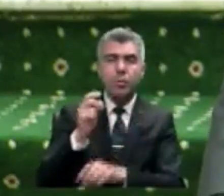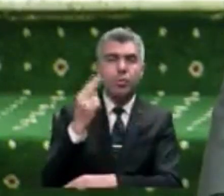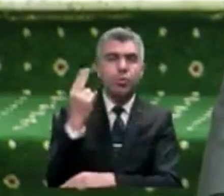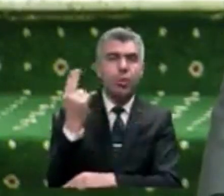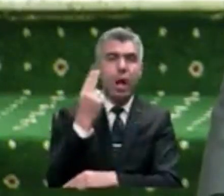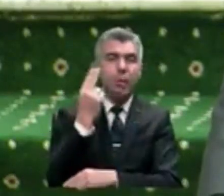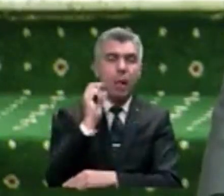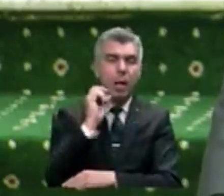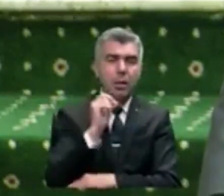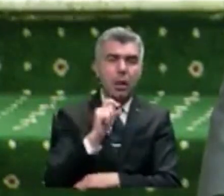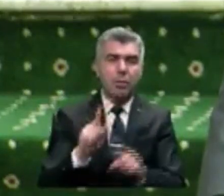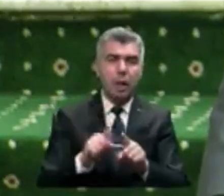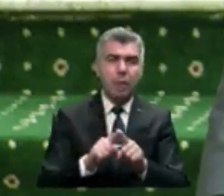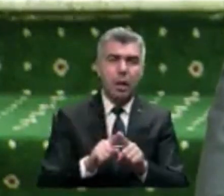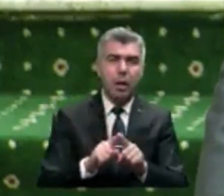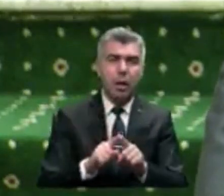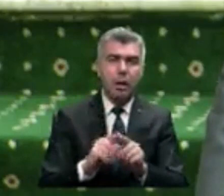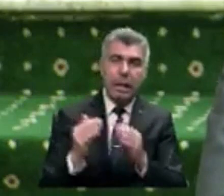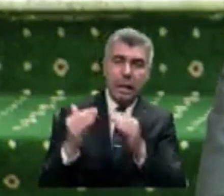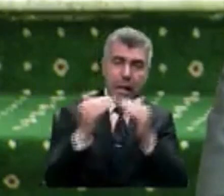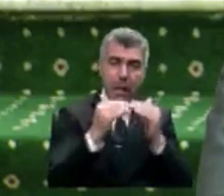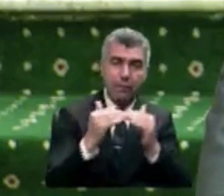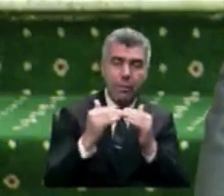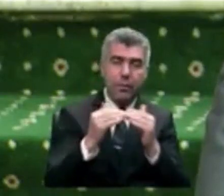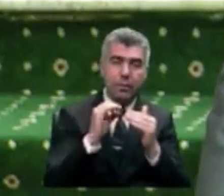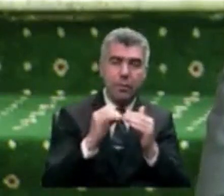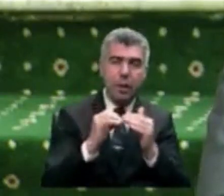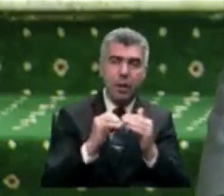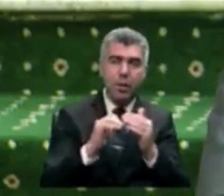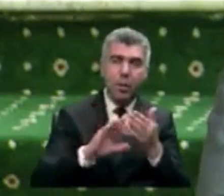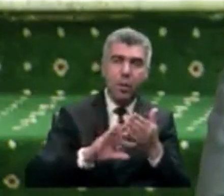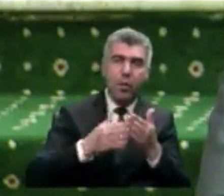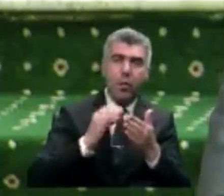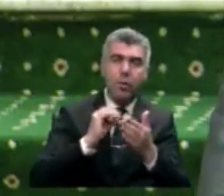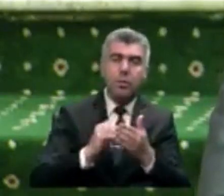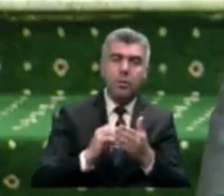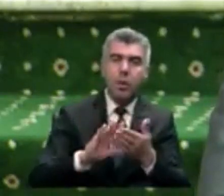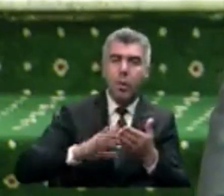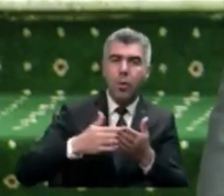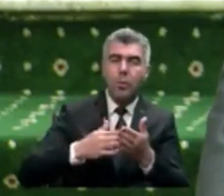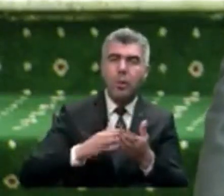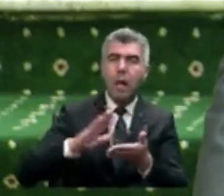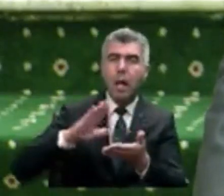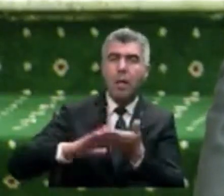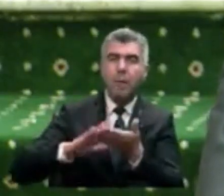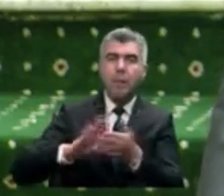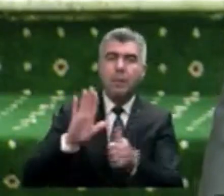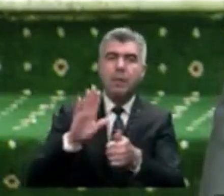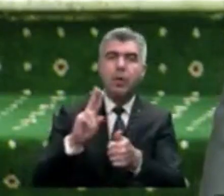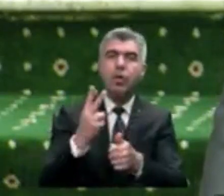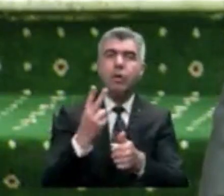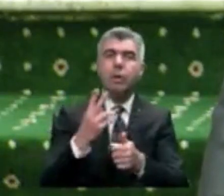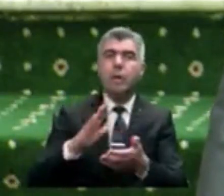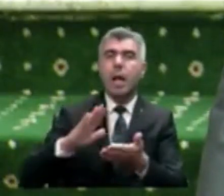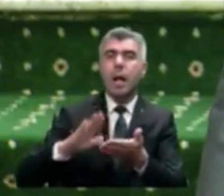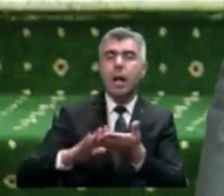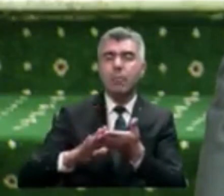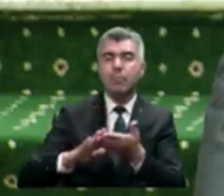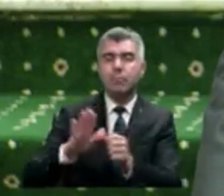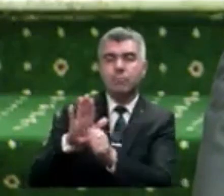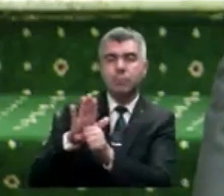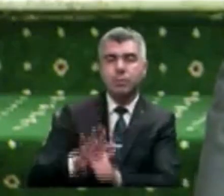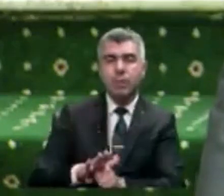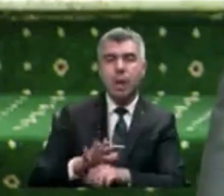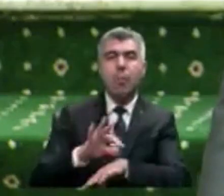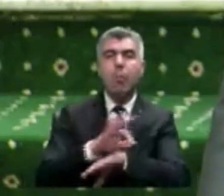الذي يعتبر هذه التجربه غير منصفه لعدم استيعابها جل الطلبه وذلك بتحديد السن 26 سنه واقصاء الموظفين